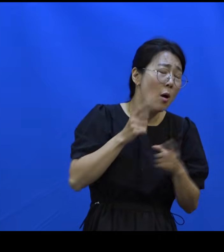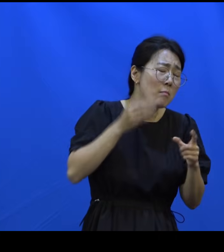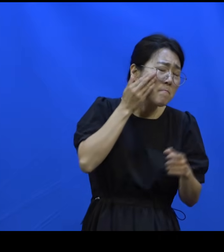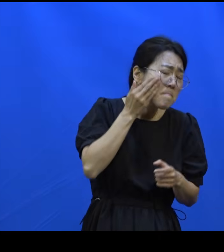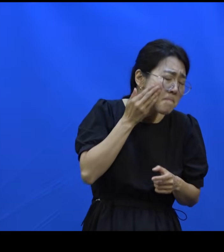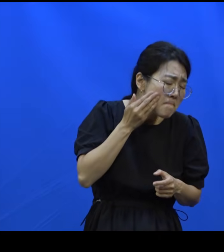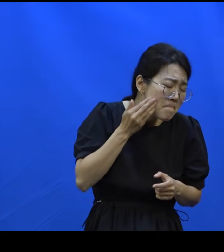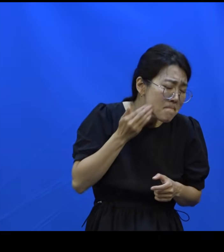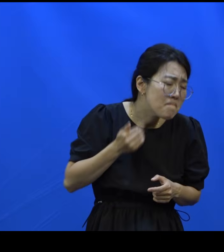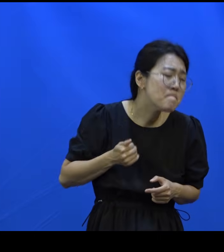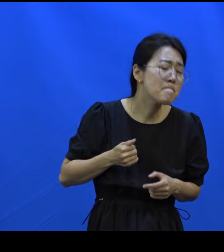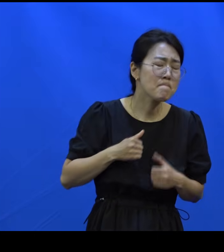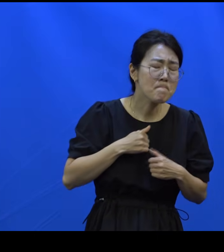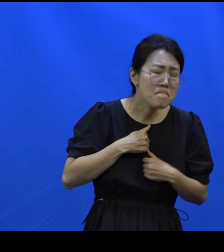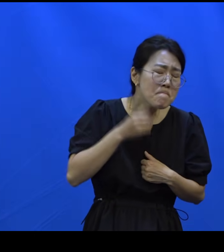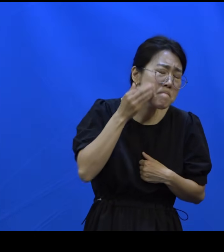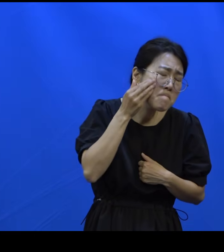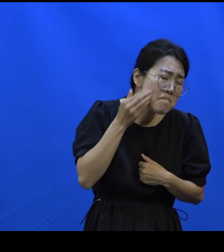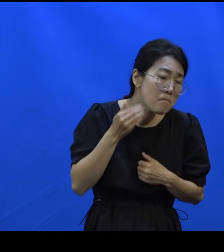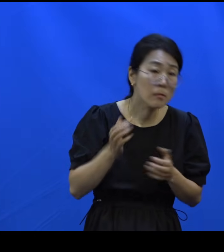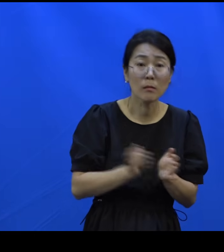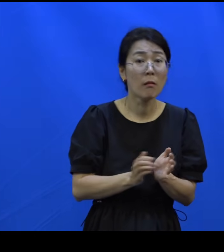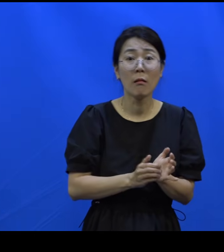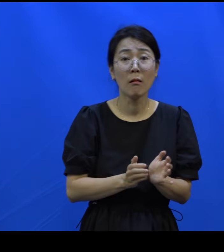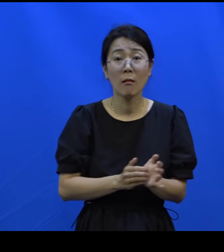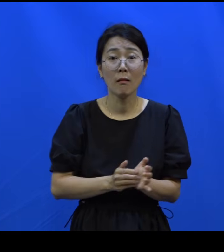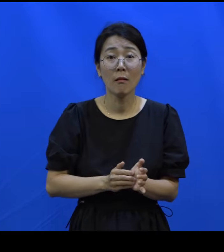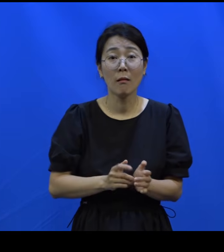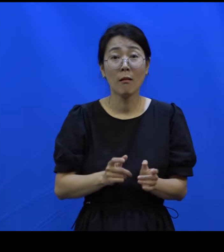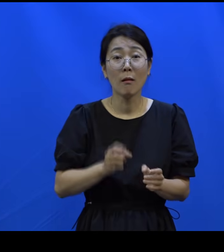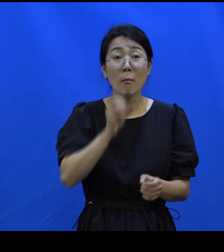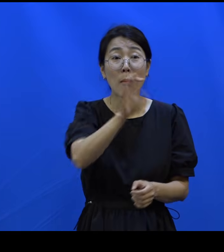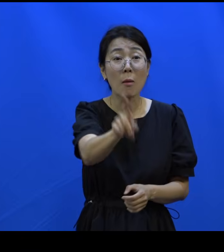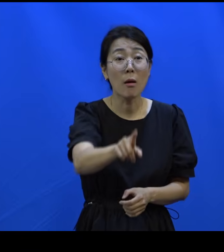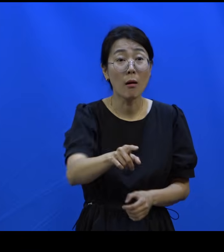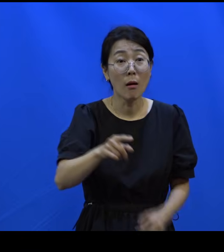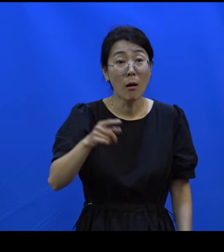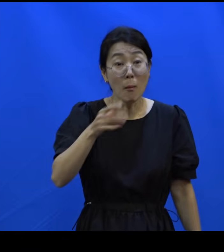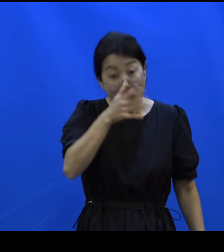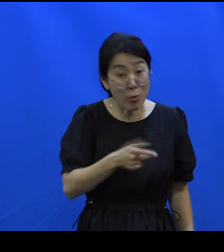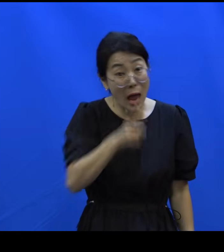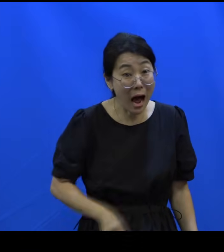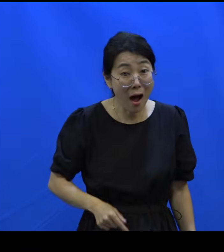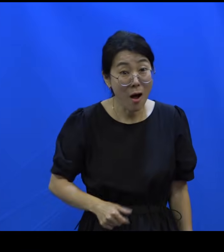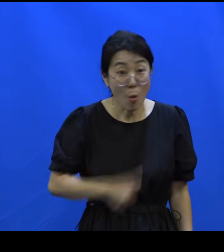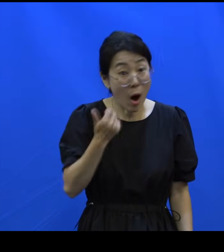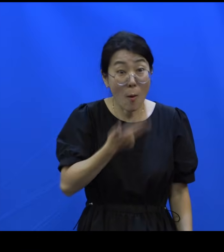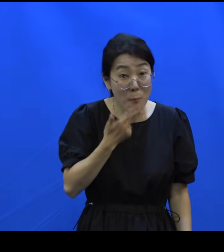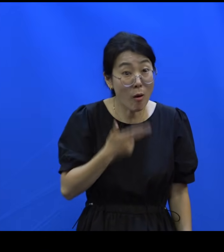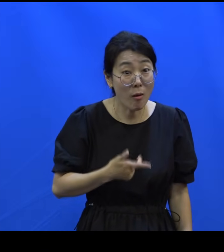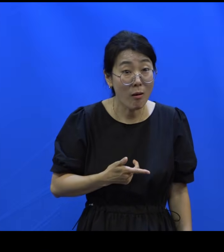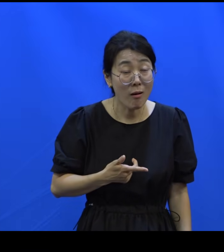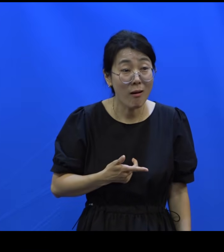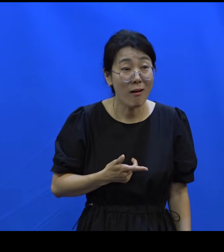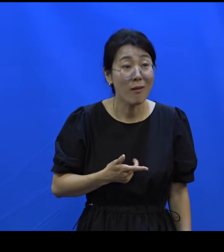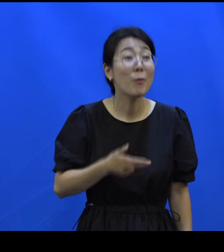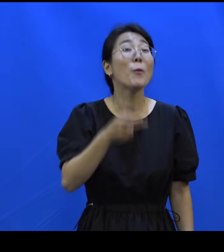바보죠, 바보. 그래요, 여러분. 그리스도가 그렇게 사셨어요. 십자가에서 여러분 침